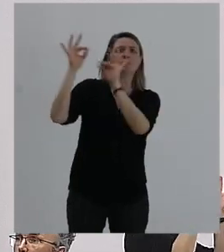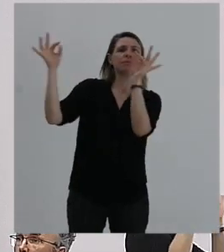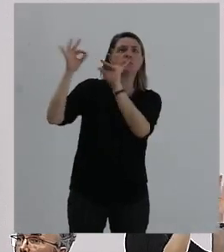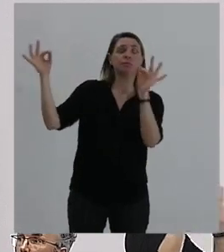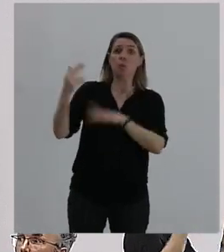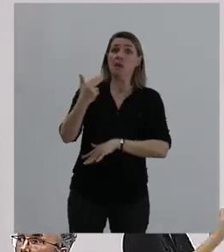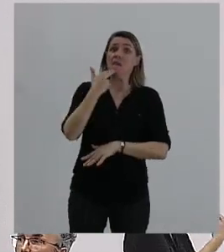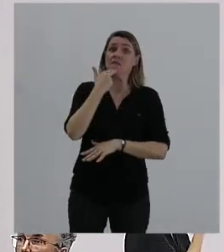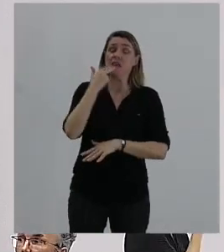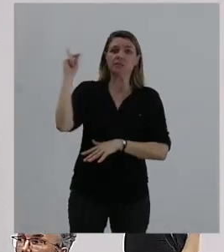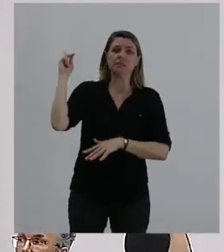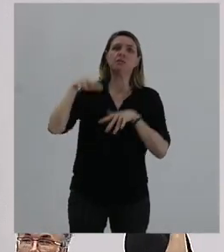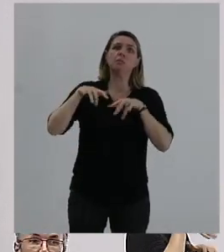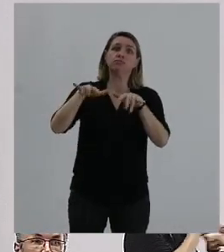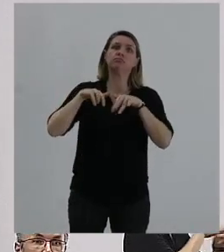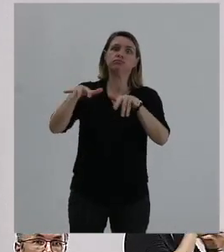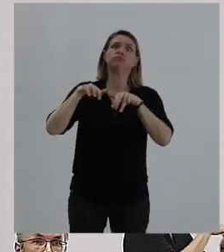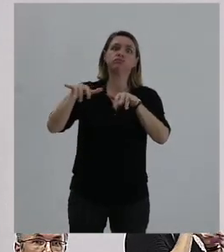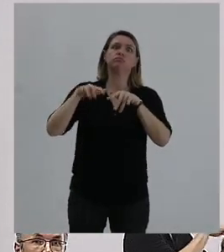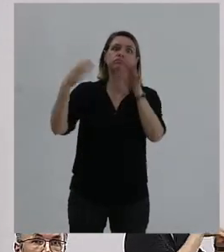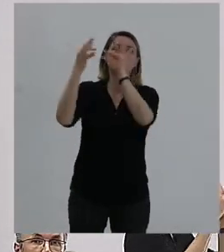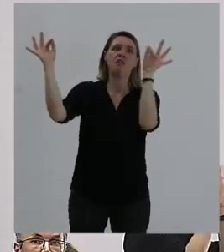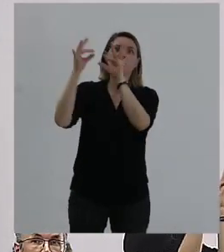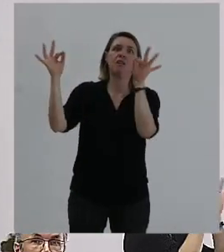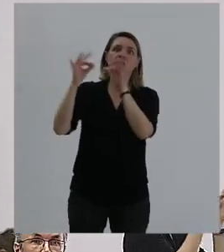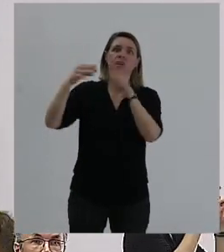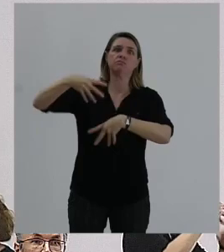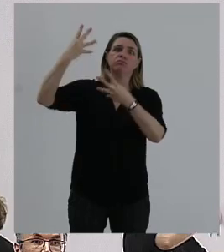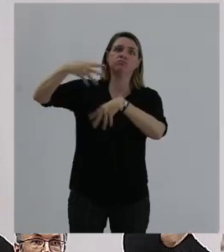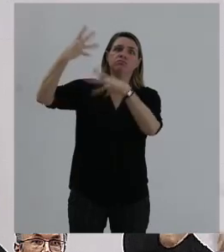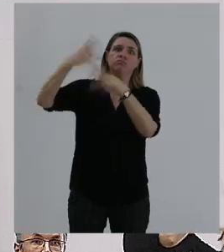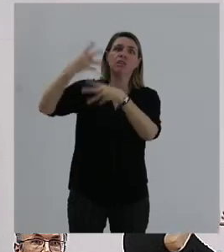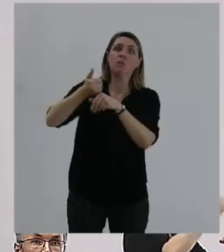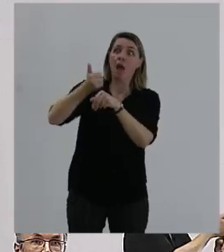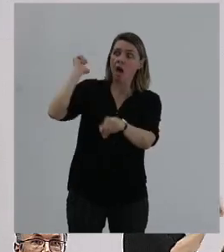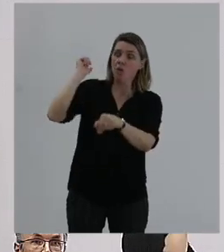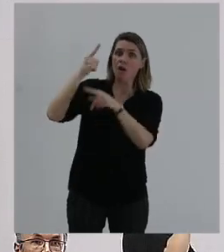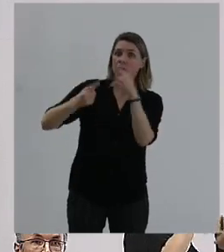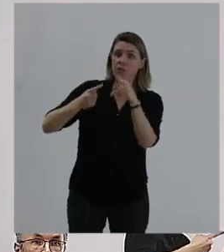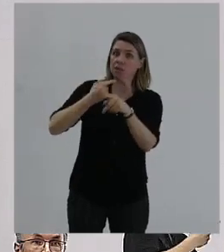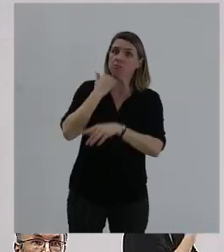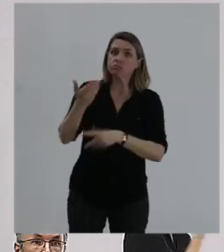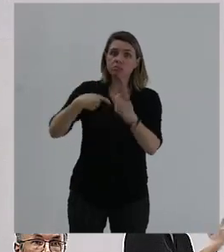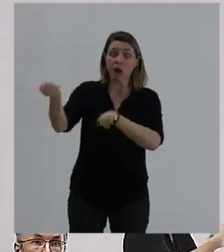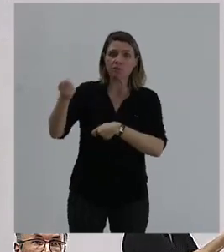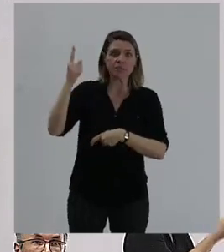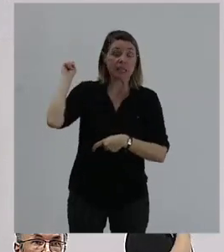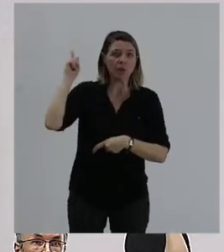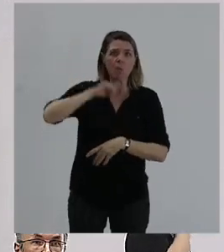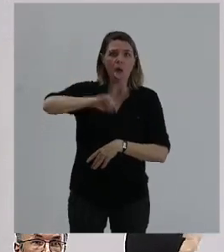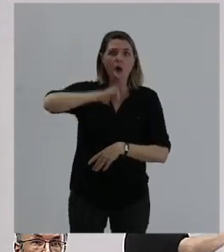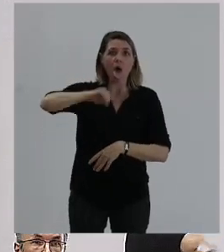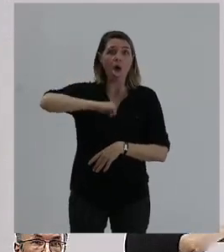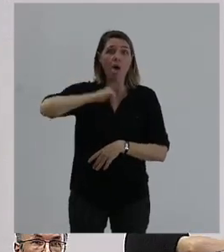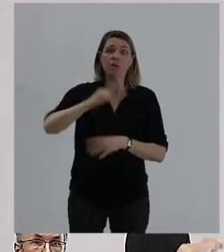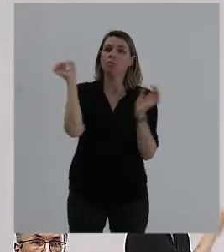l'efficacité formidable de cette traduction. Il y a un an et demi, c'était peut-être pas possible. Ça va à une vitesse formidable.